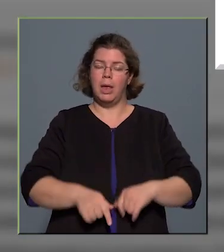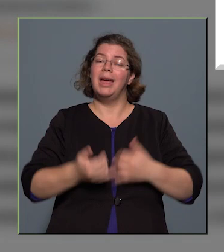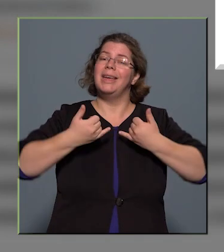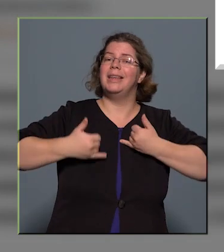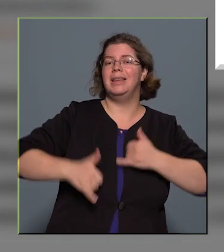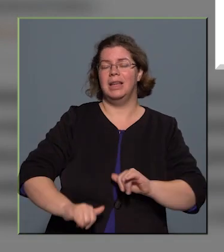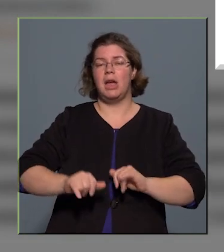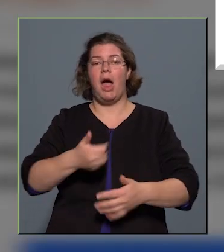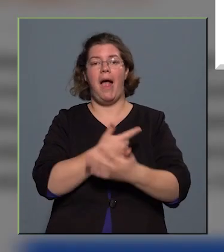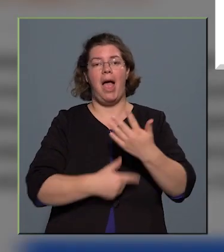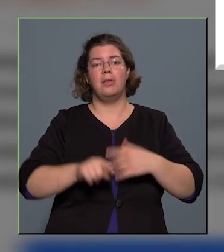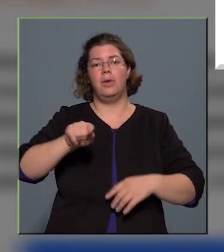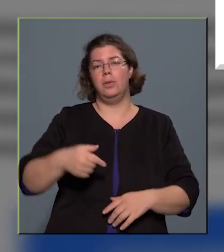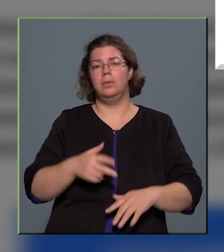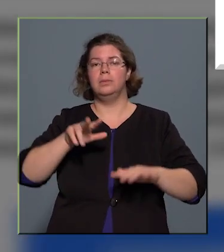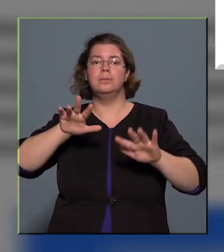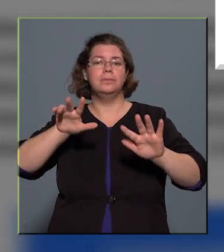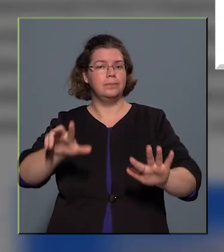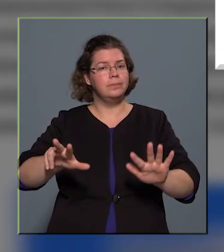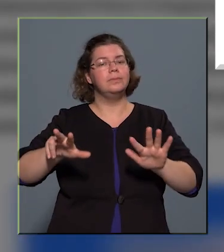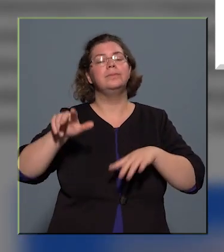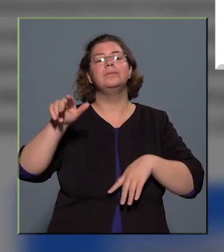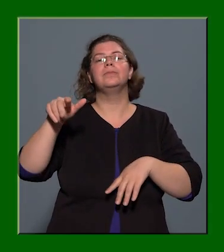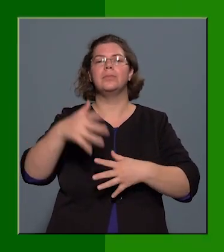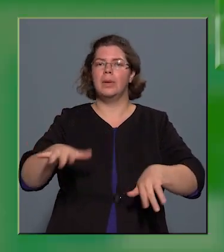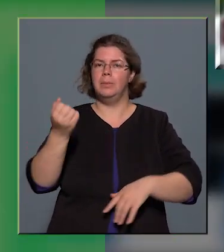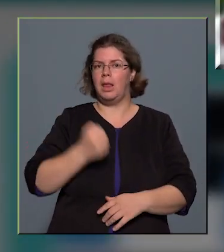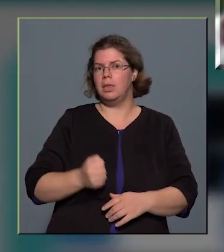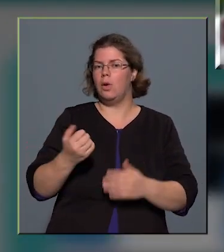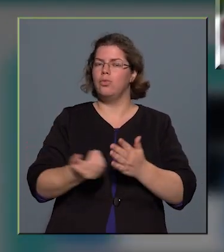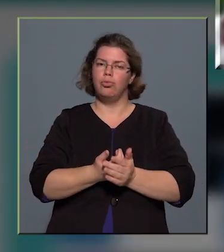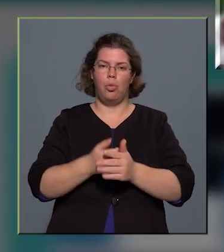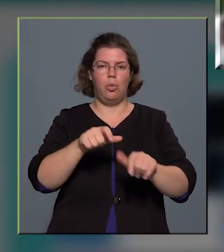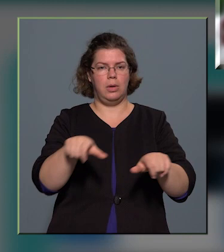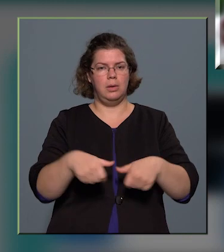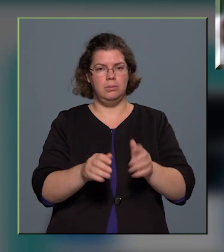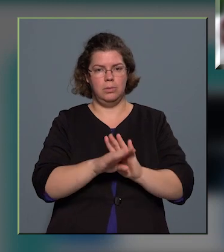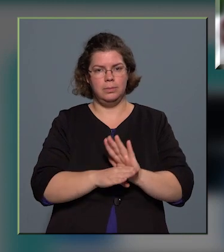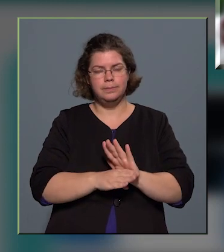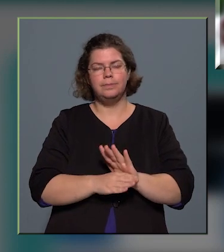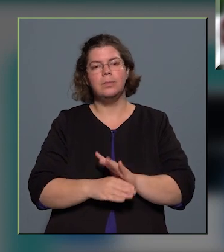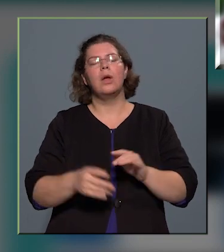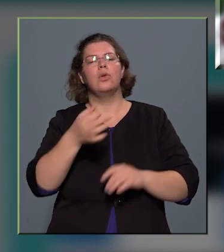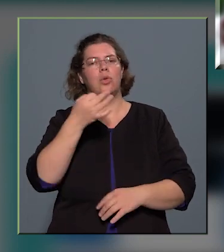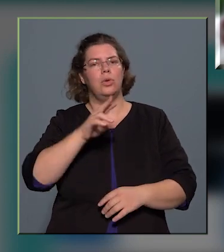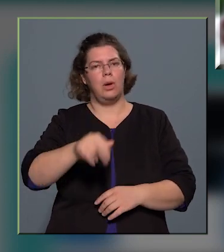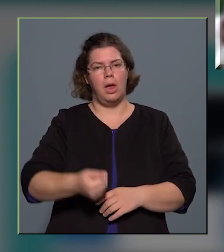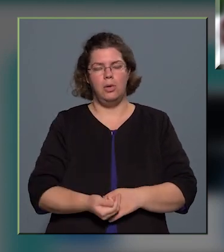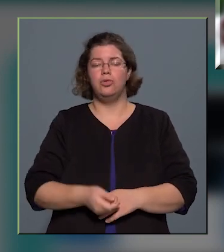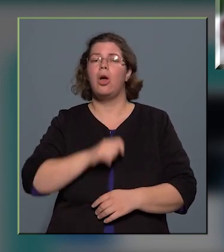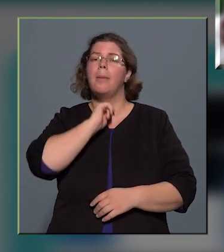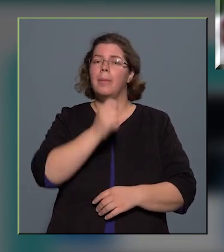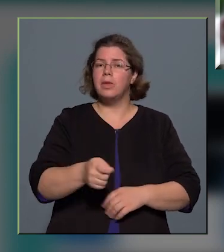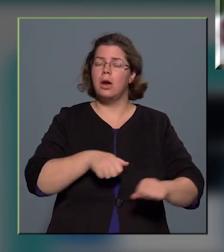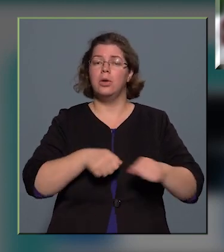el a 75,8 milliárdos keretösszegi új programot. Szóltunk arról is, hogy a magyar kormány